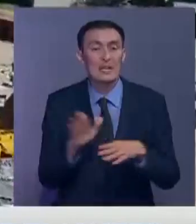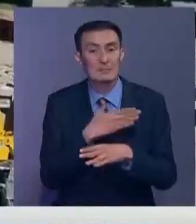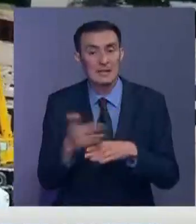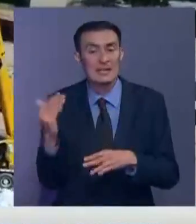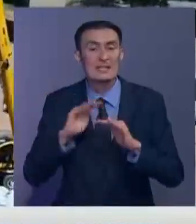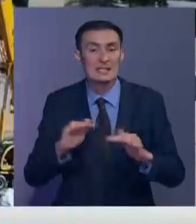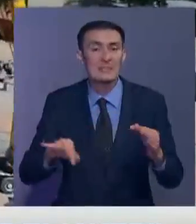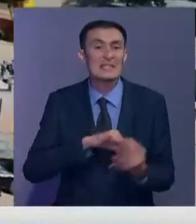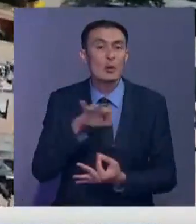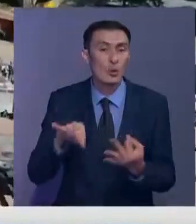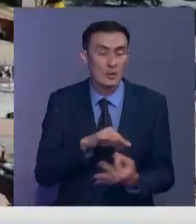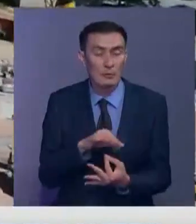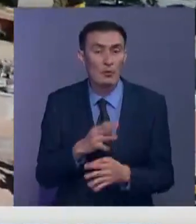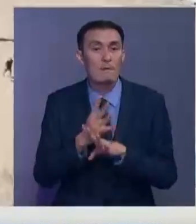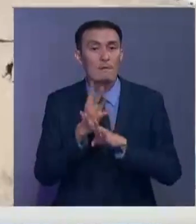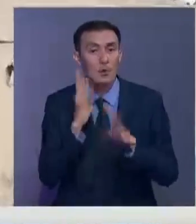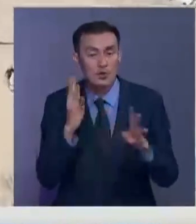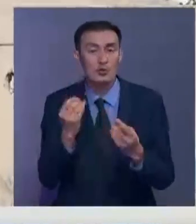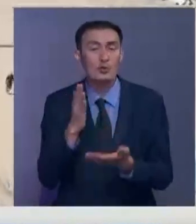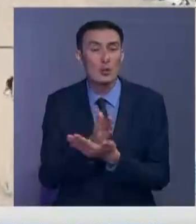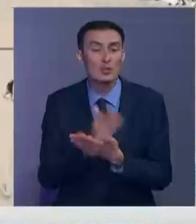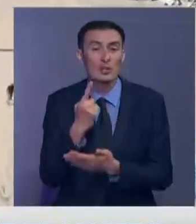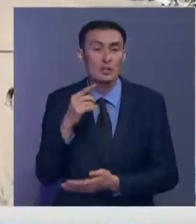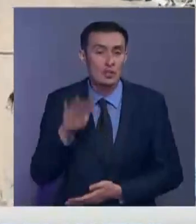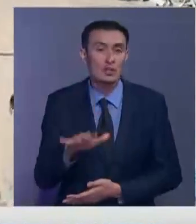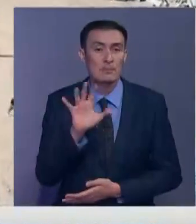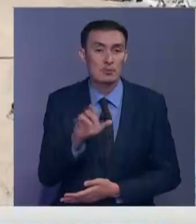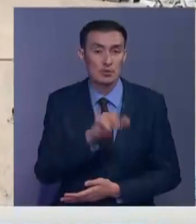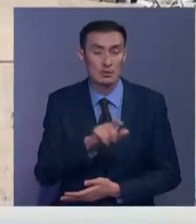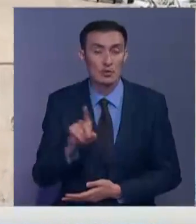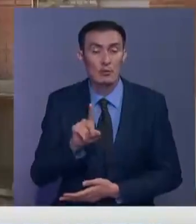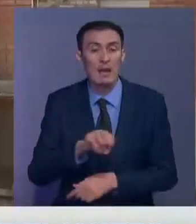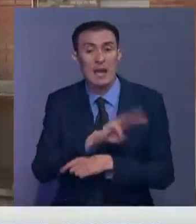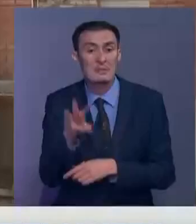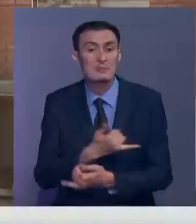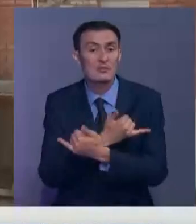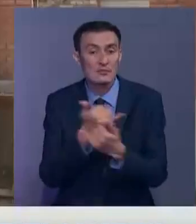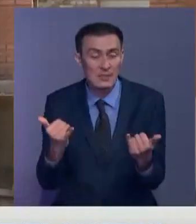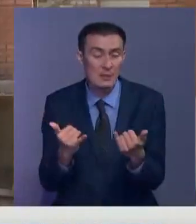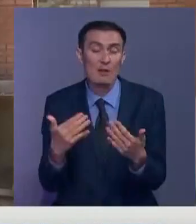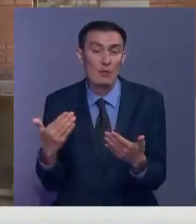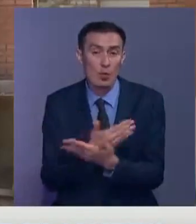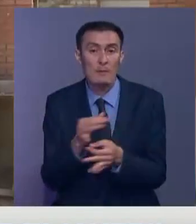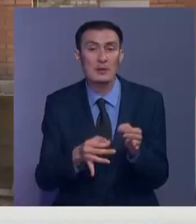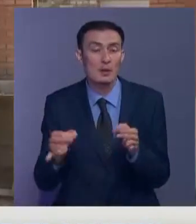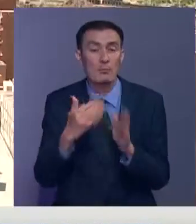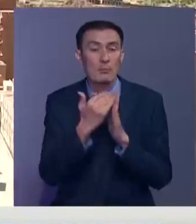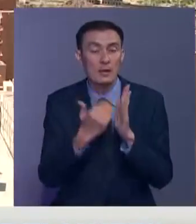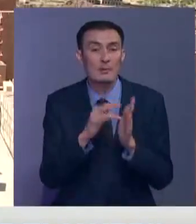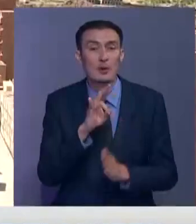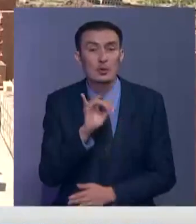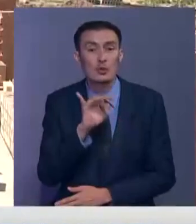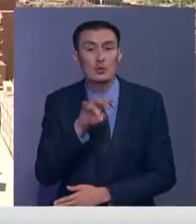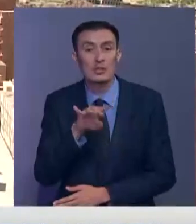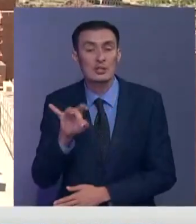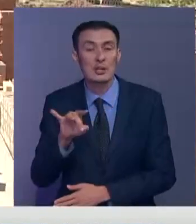между детьми-сиротами. Но в очереди за жильем стоят еще 1500 человек. Чтобы обеспечить всех, в новом микрорайоне по программе «Нурлы Жер» строят